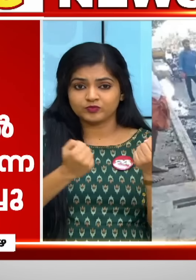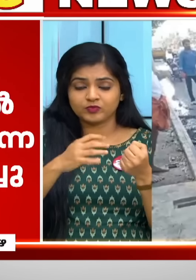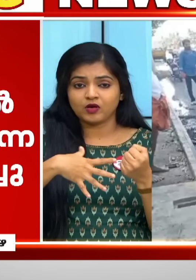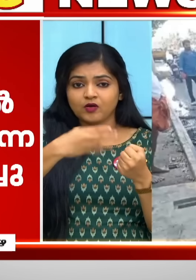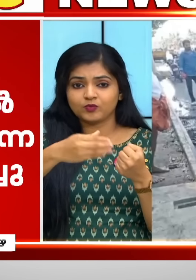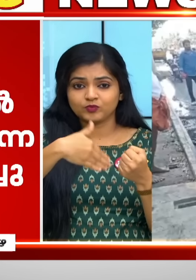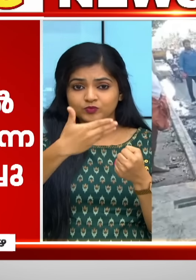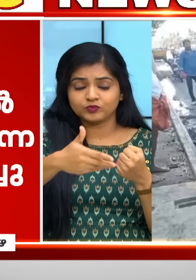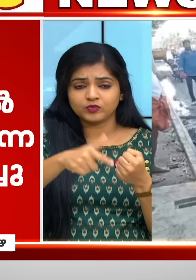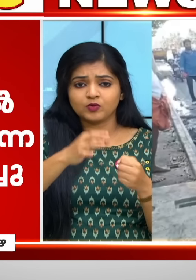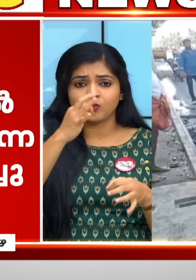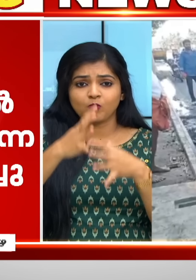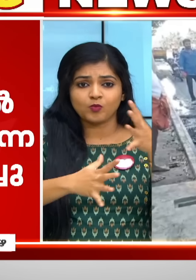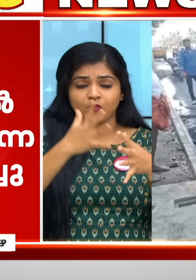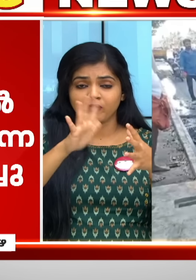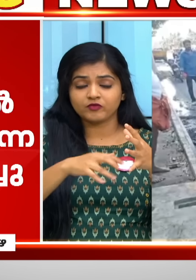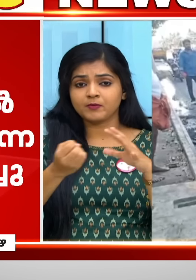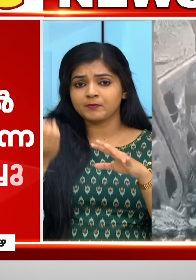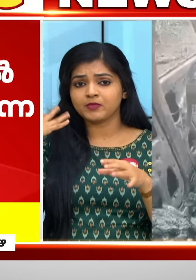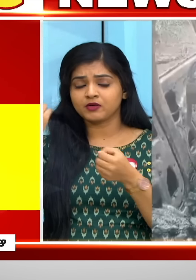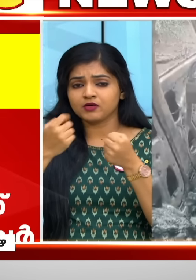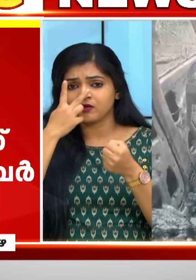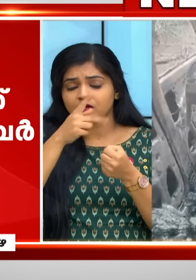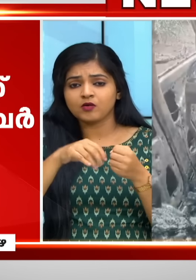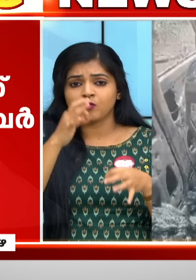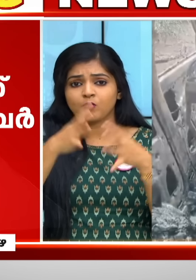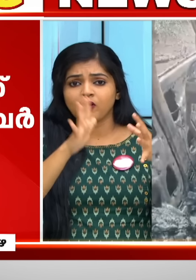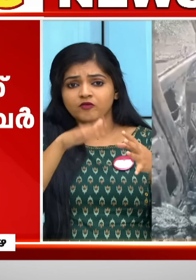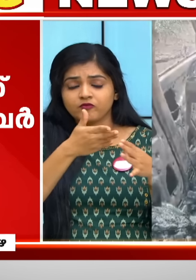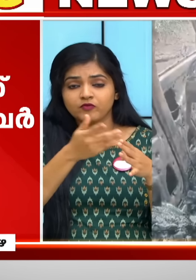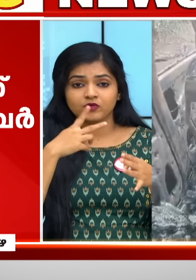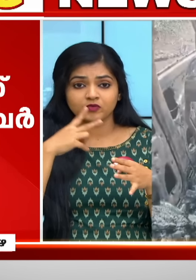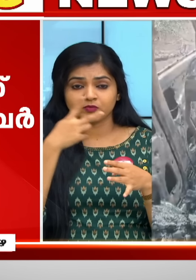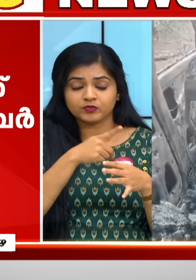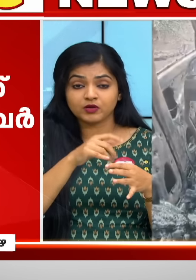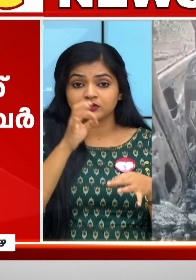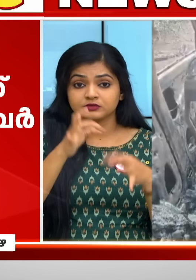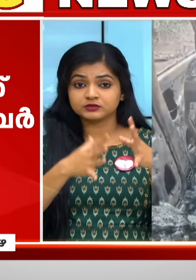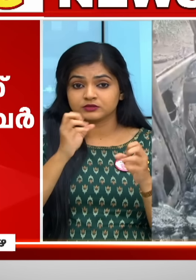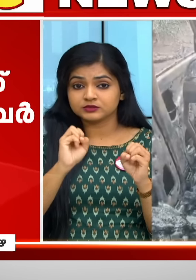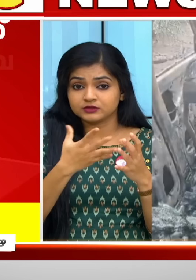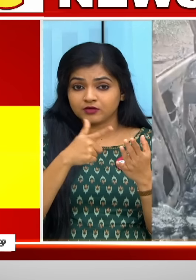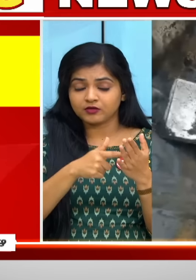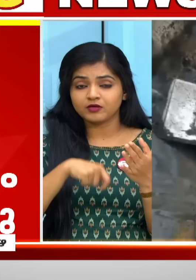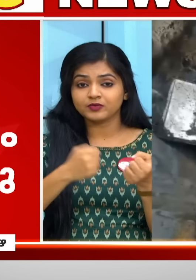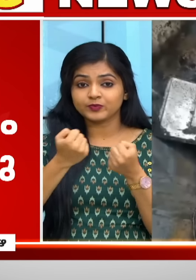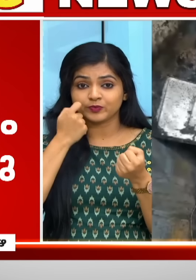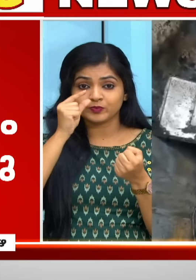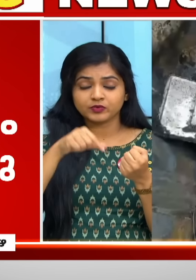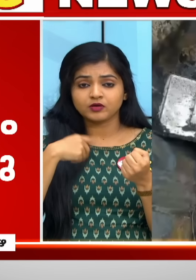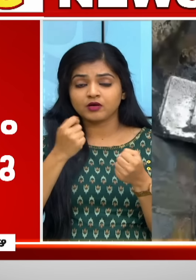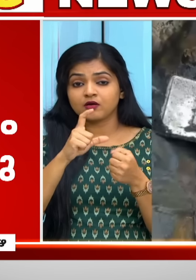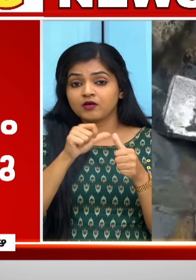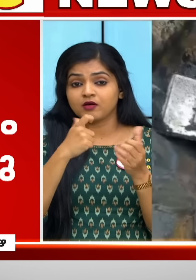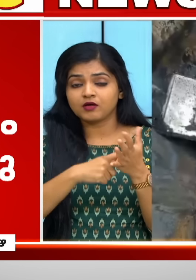വരുന്നത് പുറകിൽ നിന്ന് വരുന്ന വാഹനത്തിലെ ആളുകൾ പറഞ്ഞതിനെ തുടർന്നാണ്, ആളിപ്പെട്ടിരുന്നത് വിവരം പറഞ്ഞതിനെ തുടർന്നാണ് ഇദ്ദേഹം കാറിൽ നിന്ന്